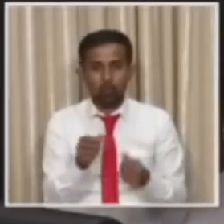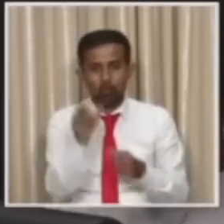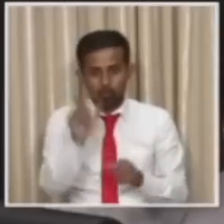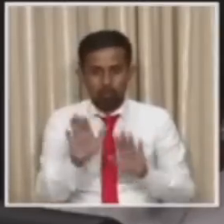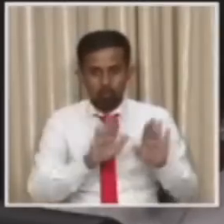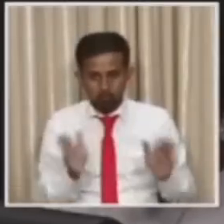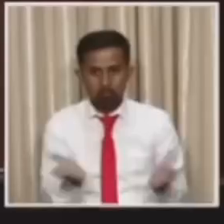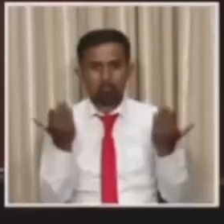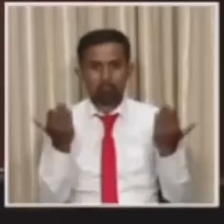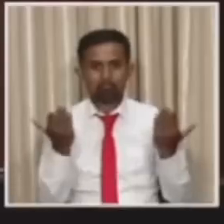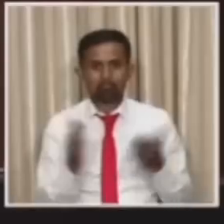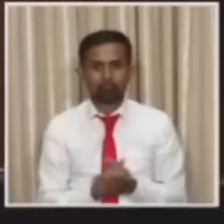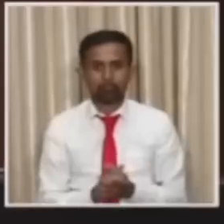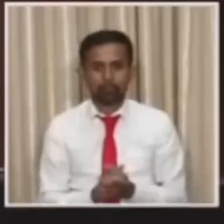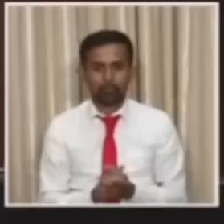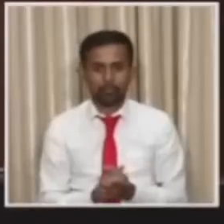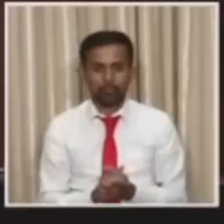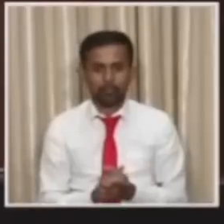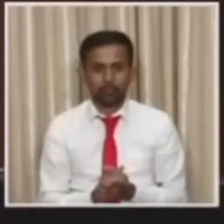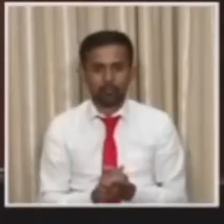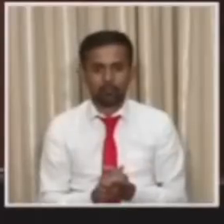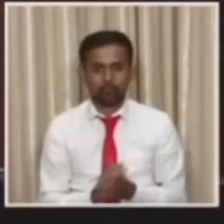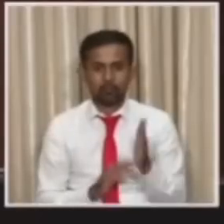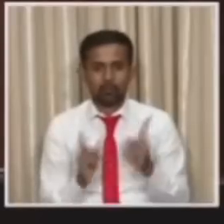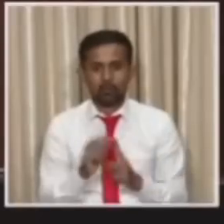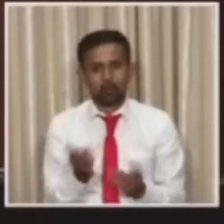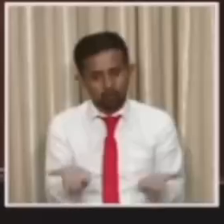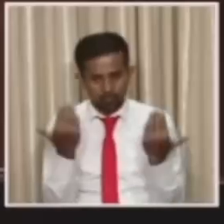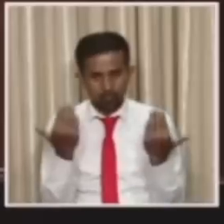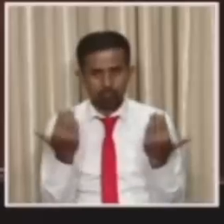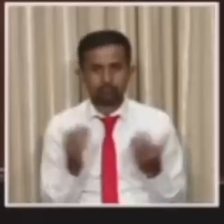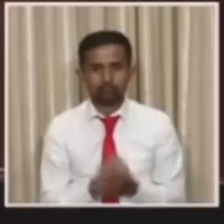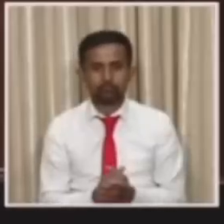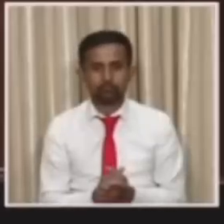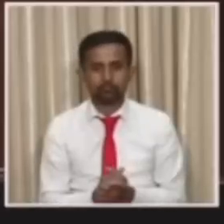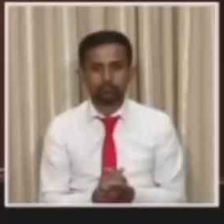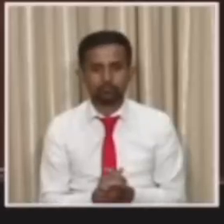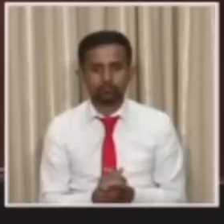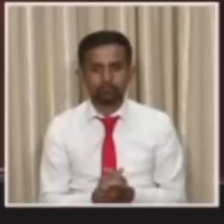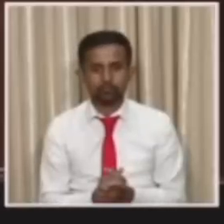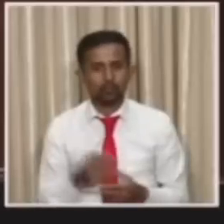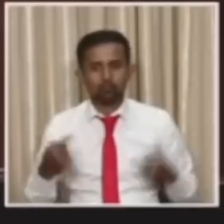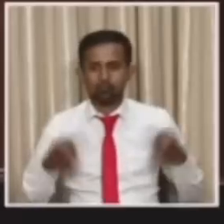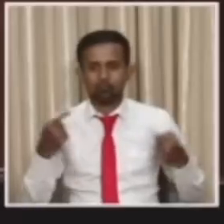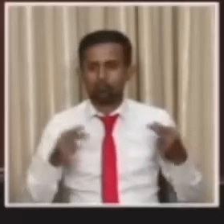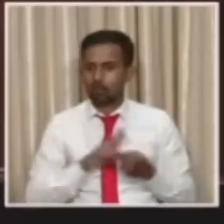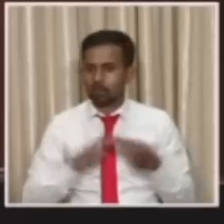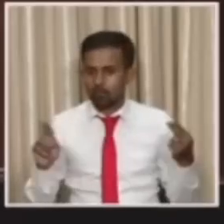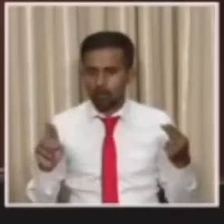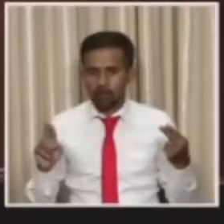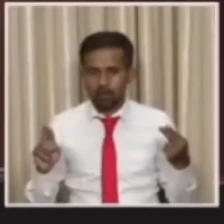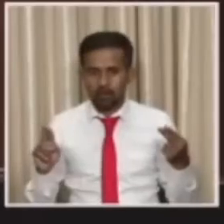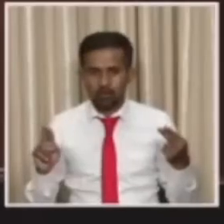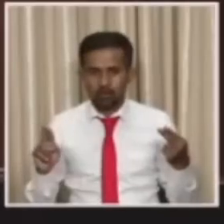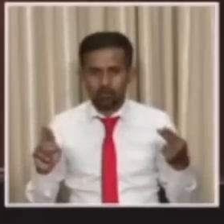පාලනය කරන්න සභාව පාලනය කරන්න. ඔබතුමා කතාව පටන් ගන්න. නෑ මේක මේ විවාදයට ගන්න එපා. මේ